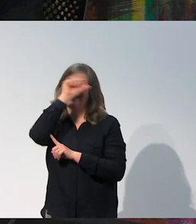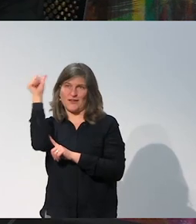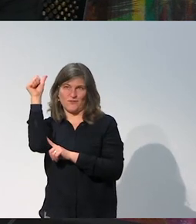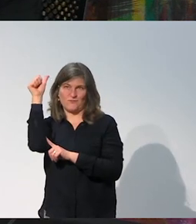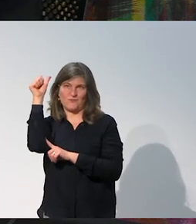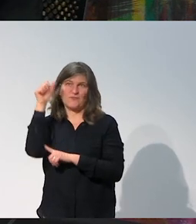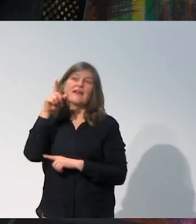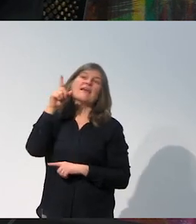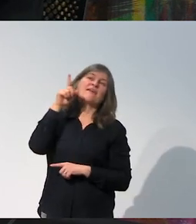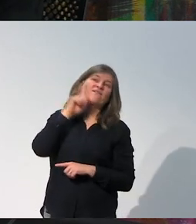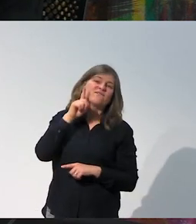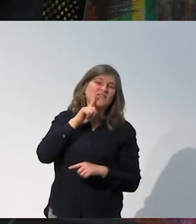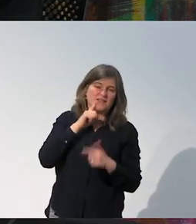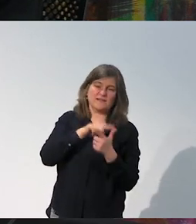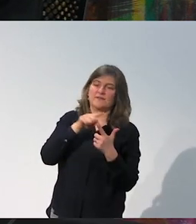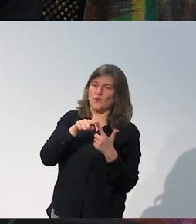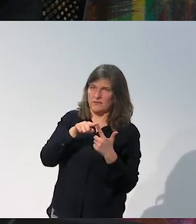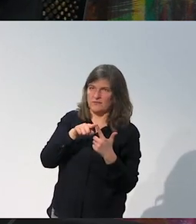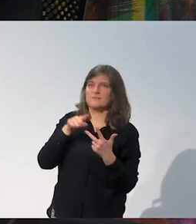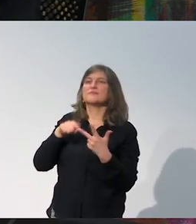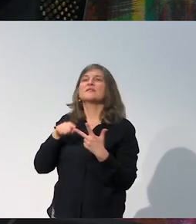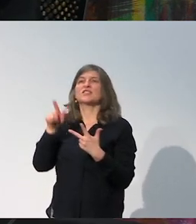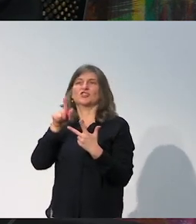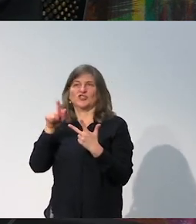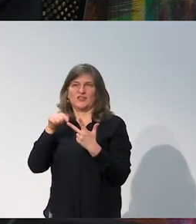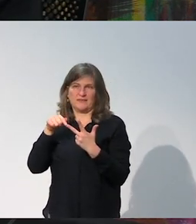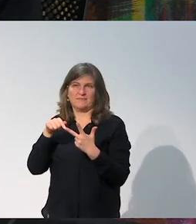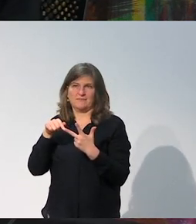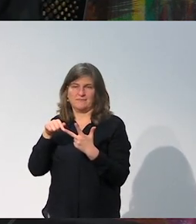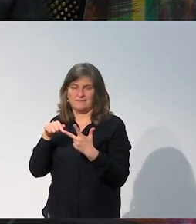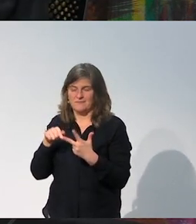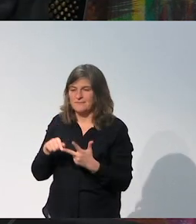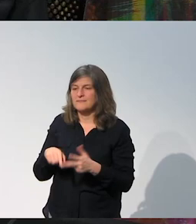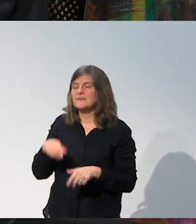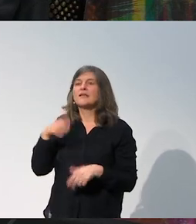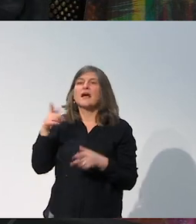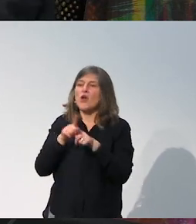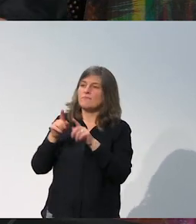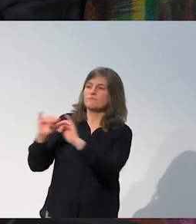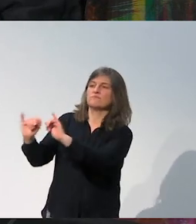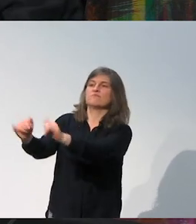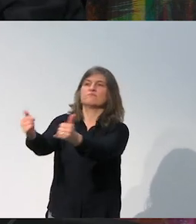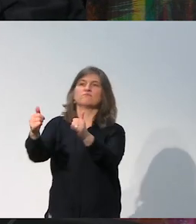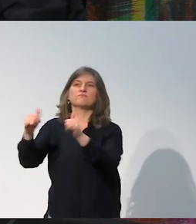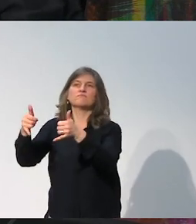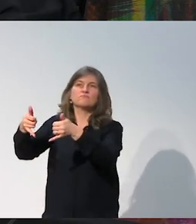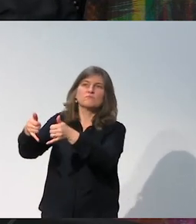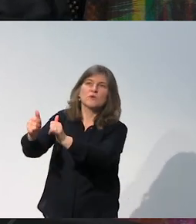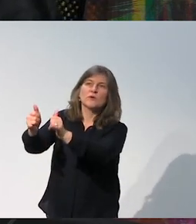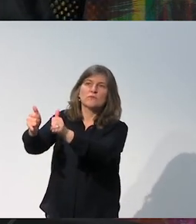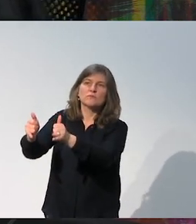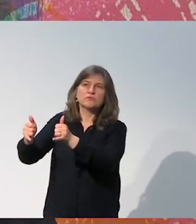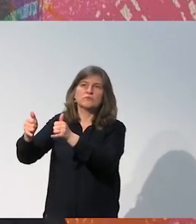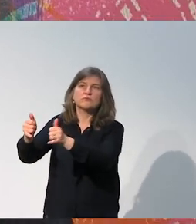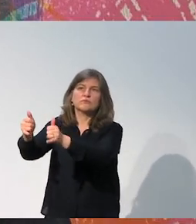et les filles, oui, se balancent. Il y a ce mouvement, oui, qui est intéressant aussi, oui, à l'extérieur, mmh, et on a l'impression d'une inertie à l'intérieur, mmh, de la maison. Les deux